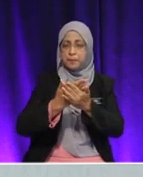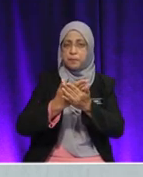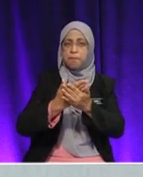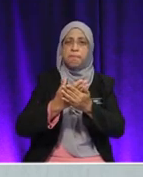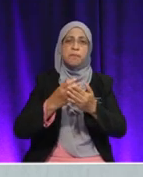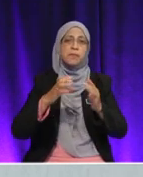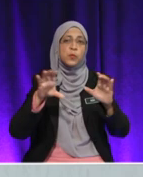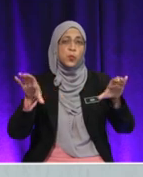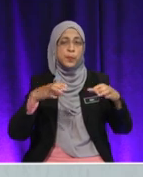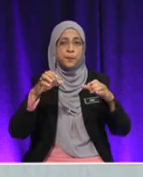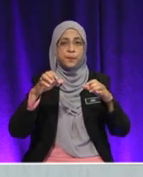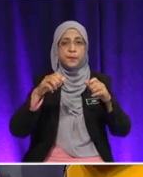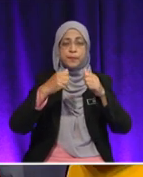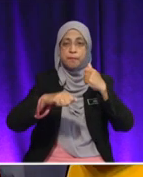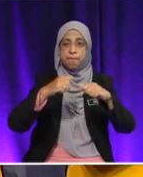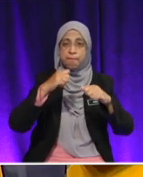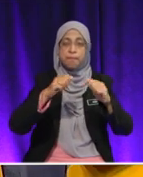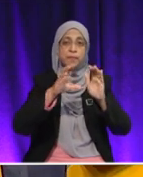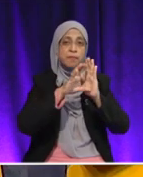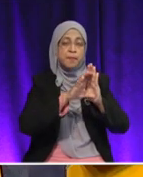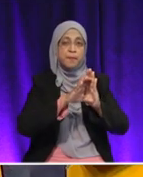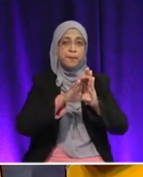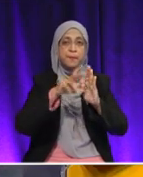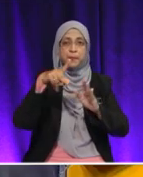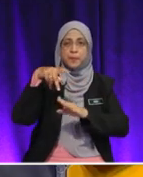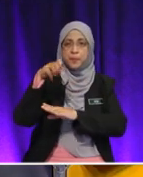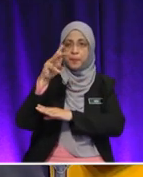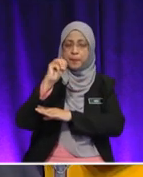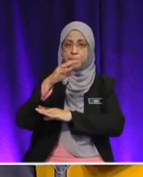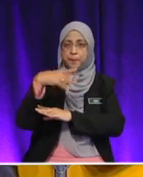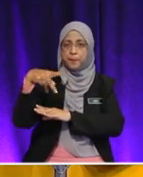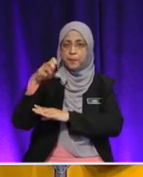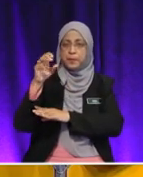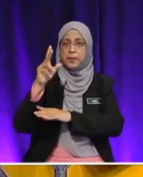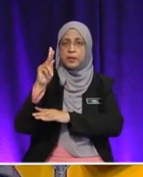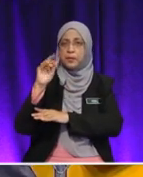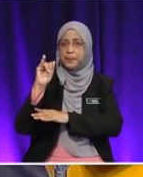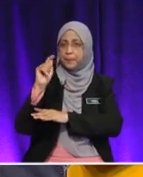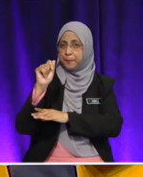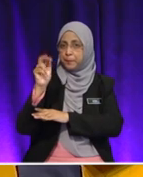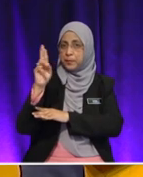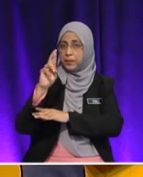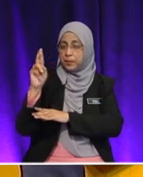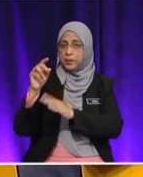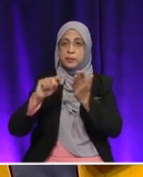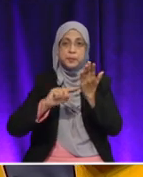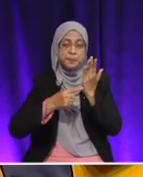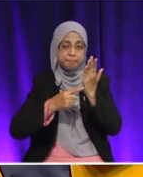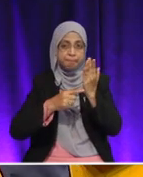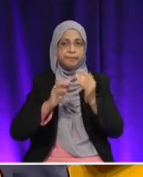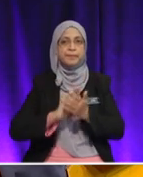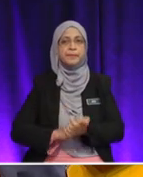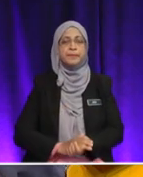sekitar contohnya Champion kita semula tanggung jawab setiap rakyat seterusnya pula memastikan dasar Kerajaan